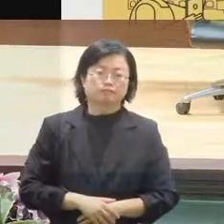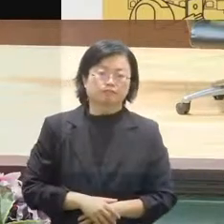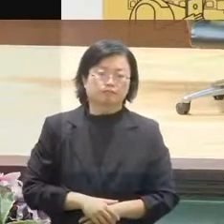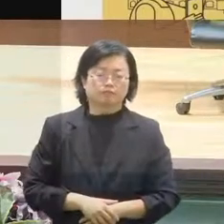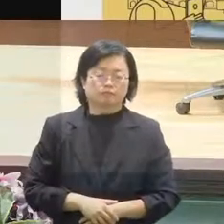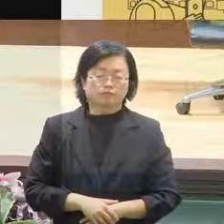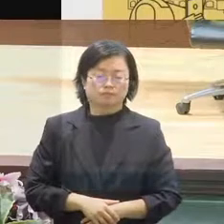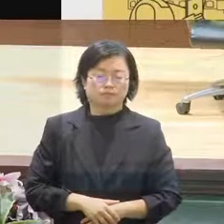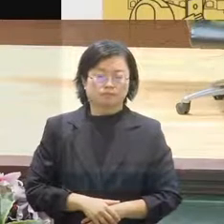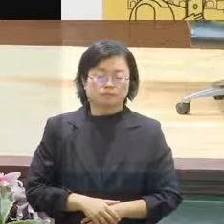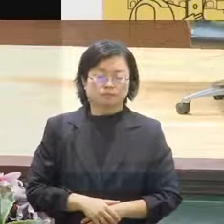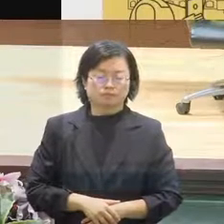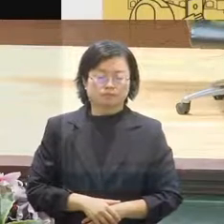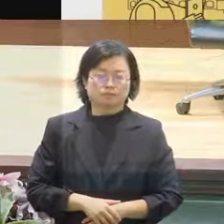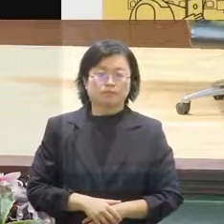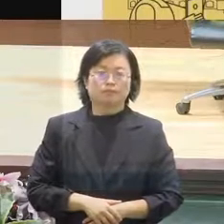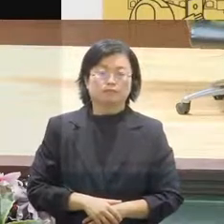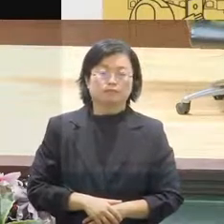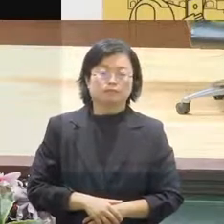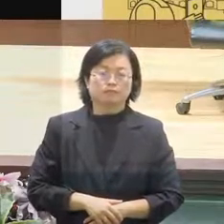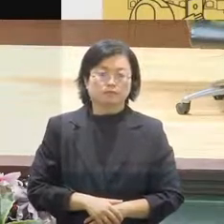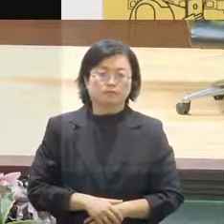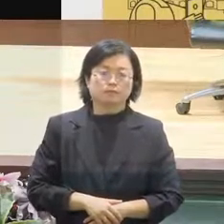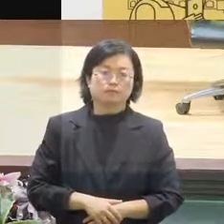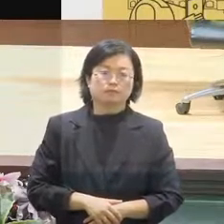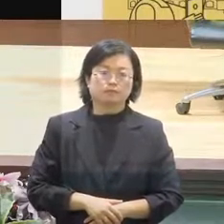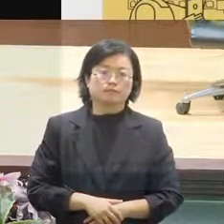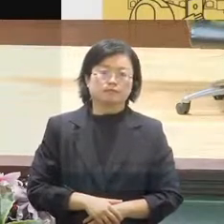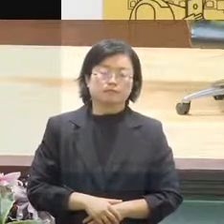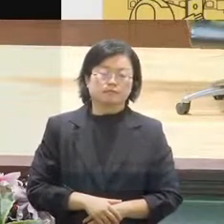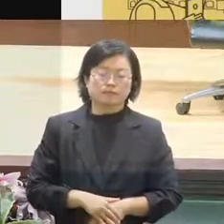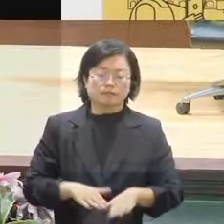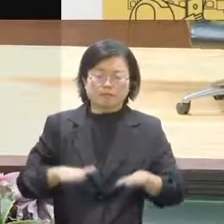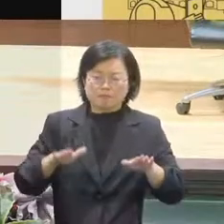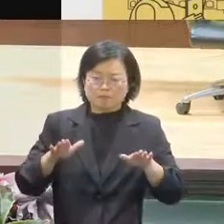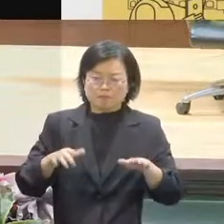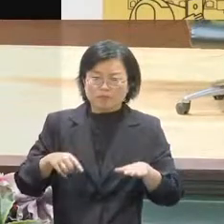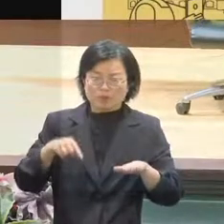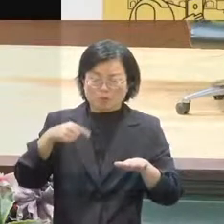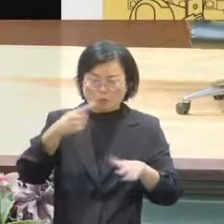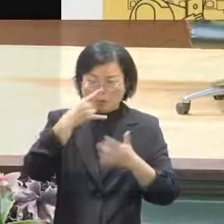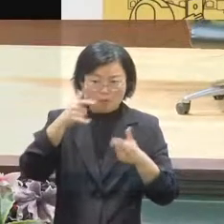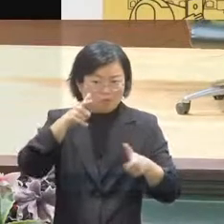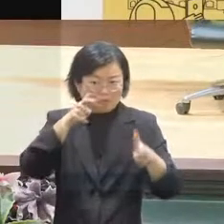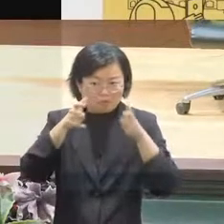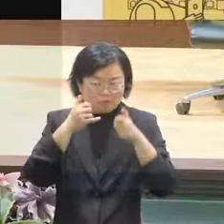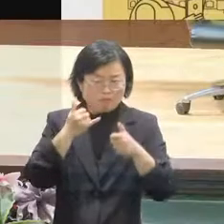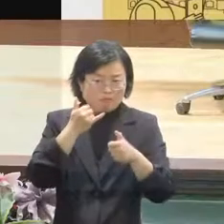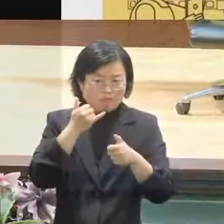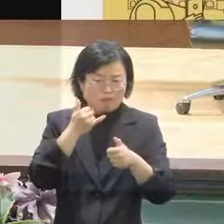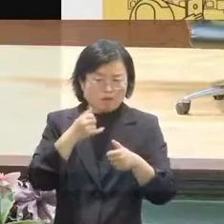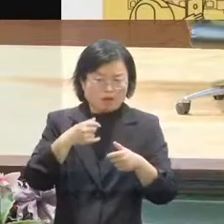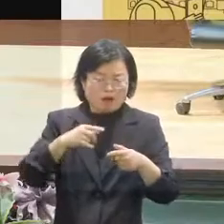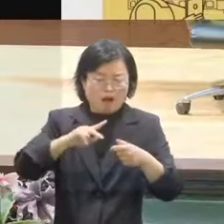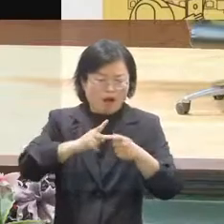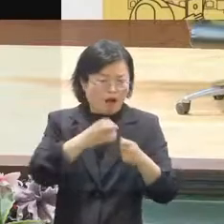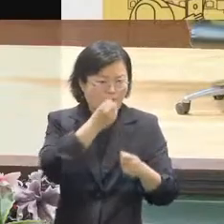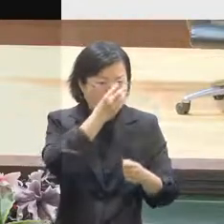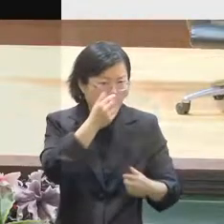一些很多的一些观察呢，其实和我们今天做完香港的一些评估之后呢，有很多很相似的地